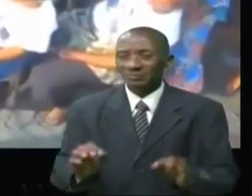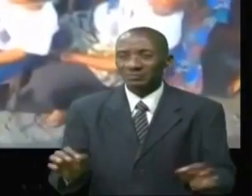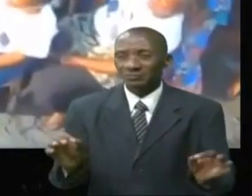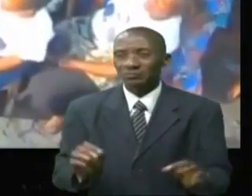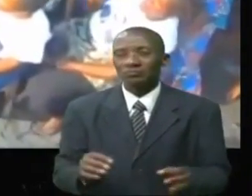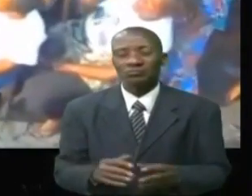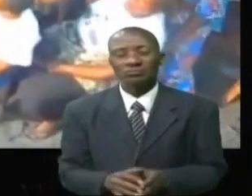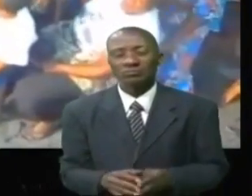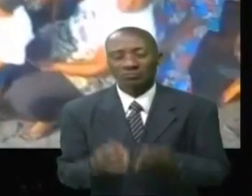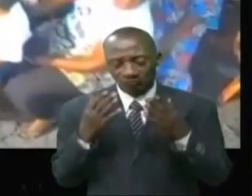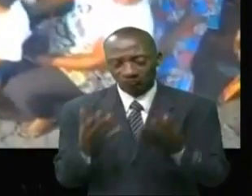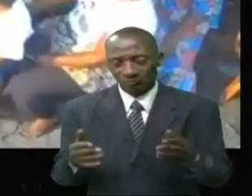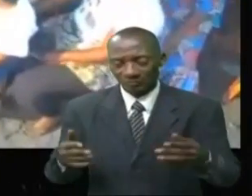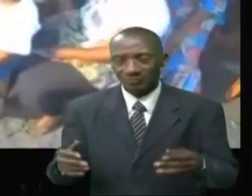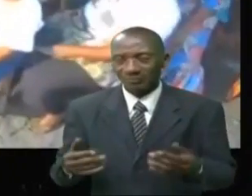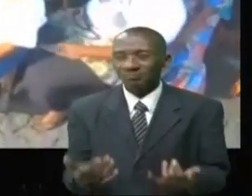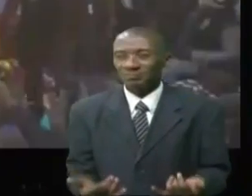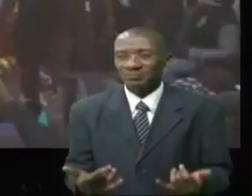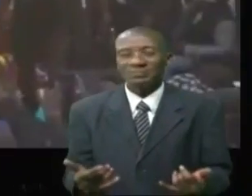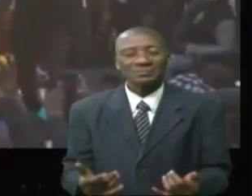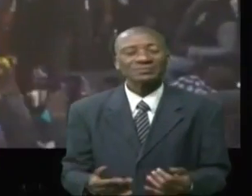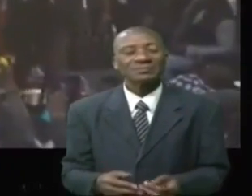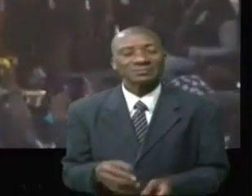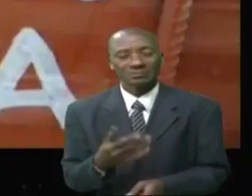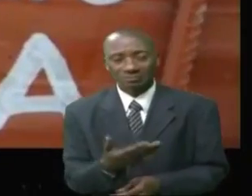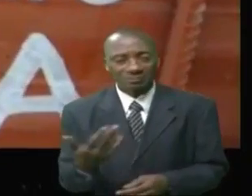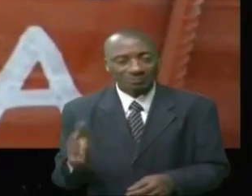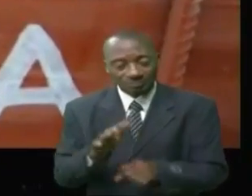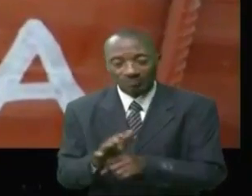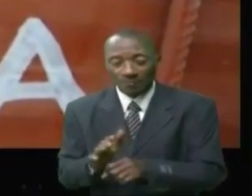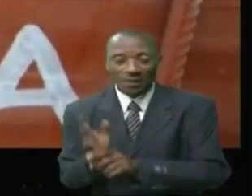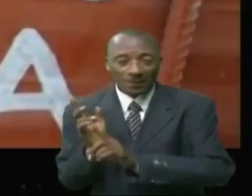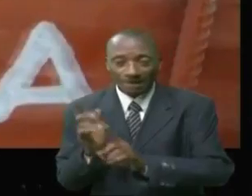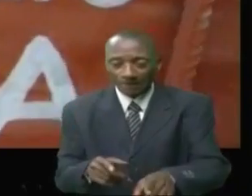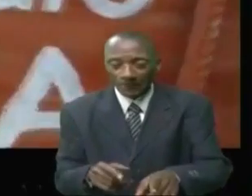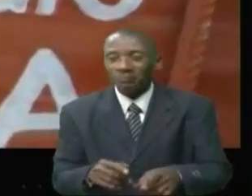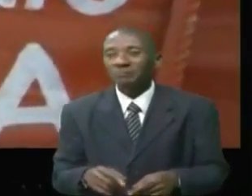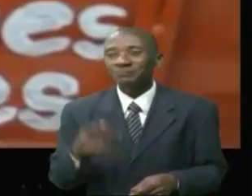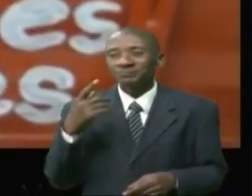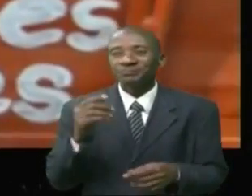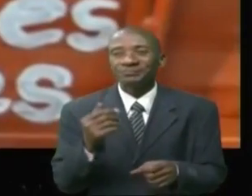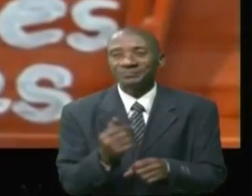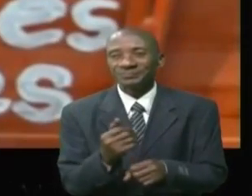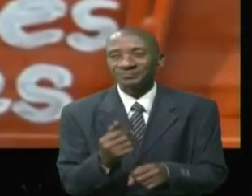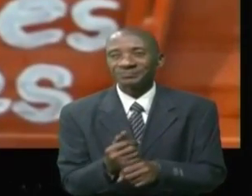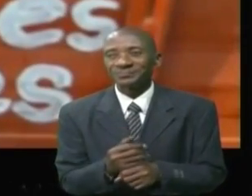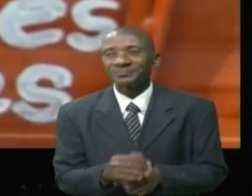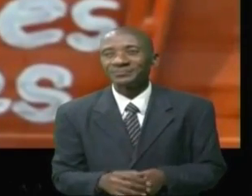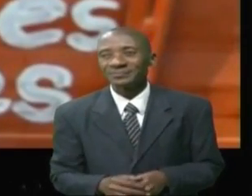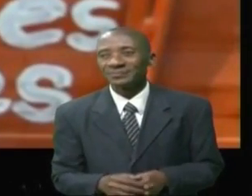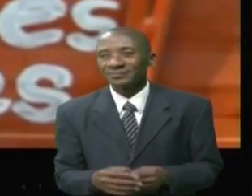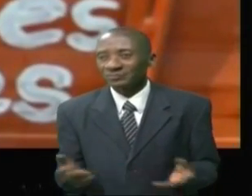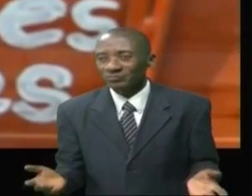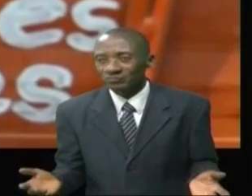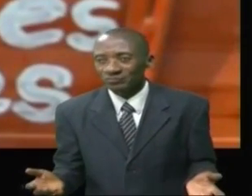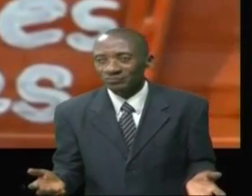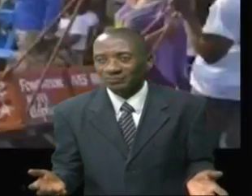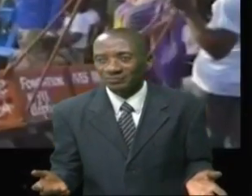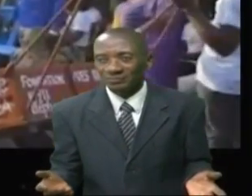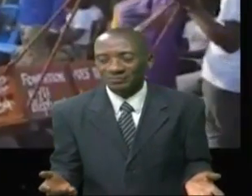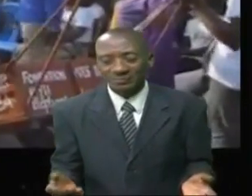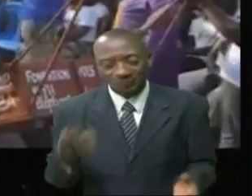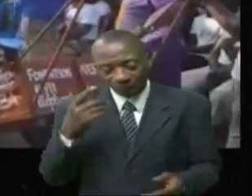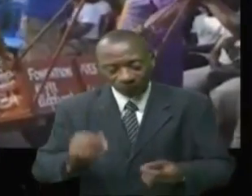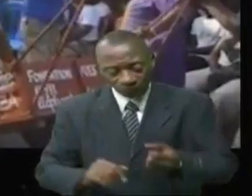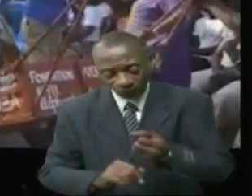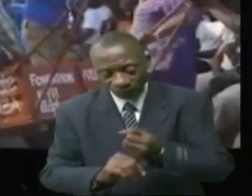quartiers et cellules de cette municipalité, notamment Louza, Kikwit, Femme Sage, Bolingo Nzete Yambila,